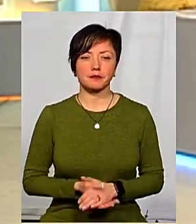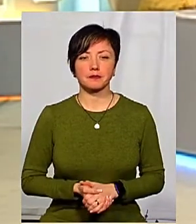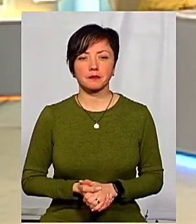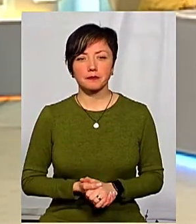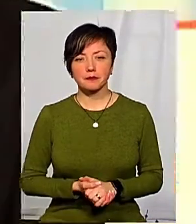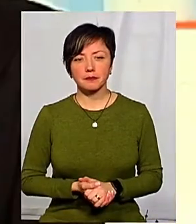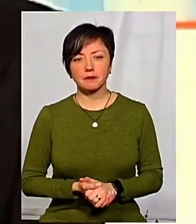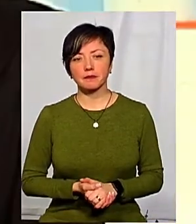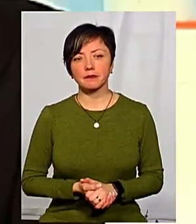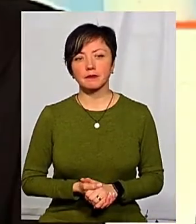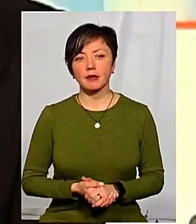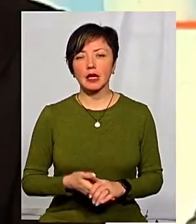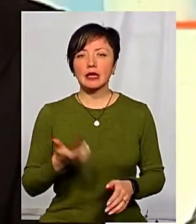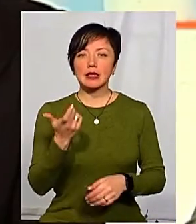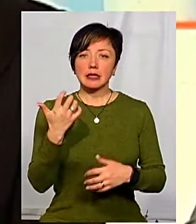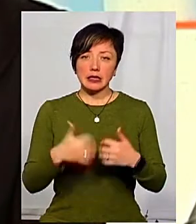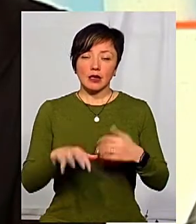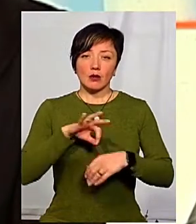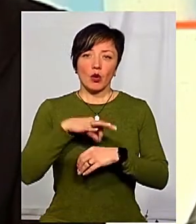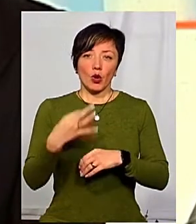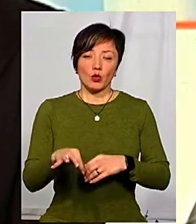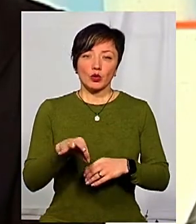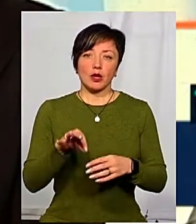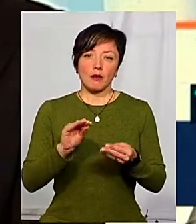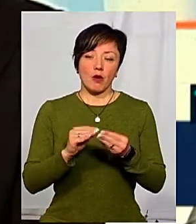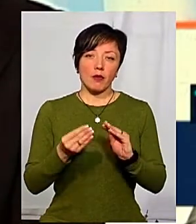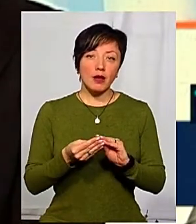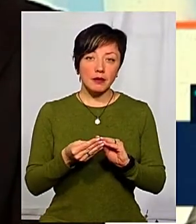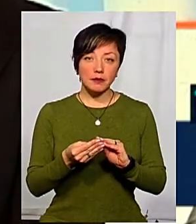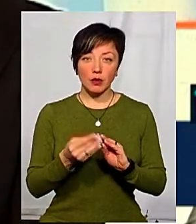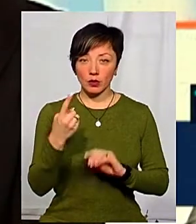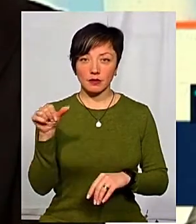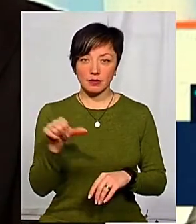піднімалися? Ну, дивіться, серед болючих проблем,